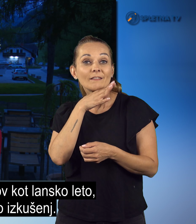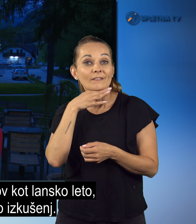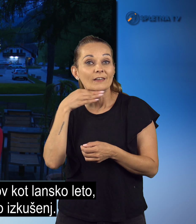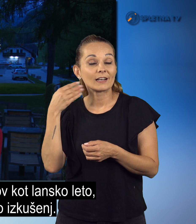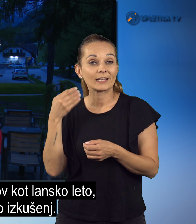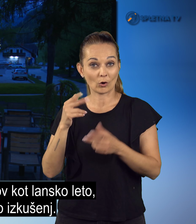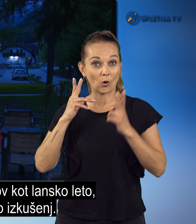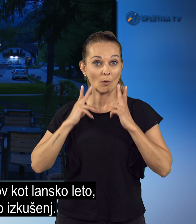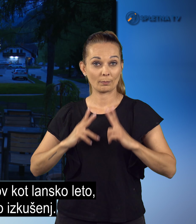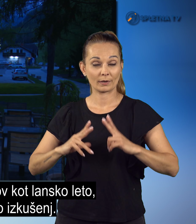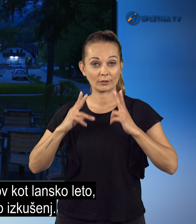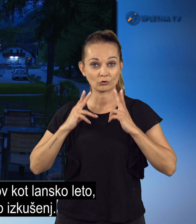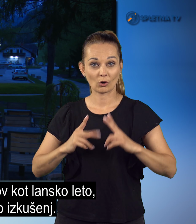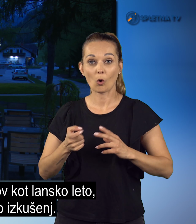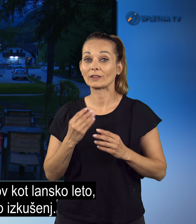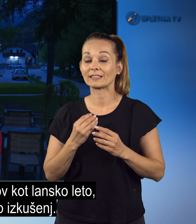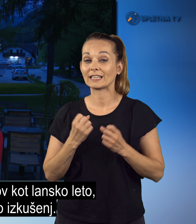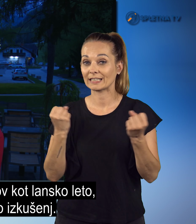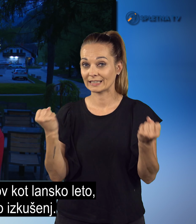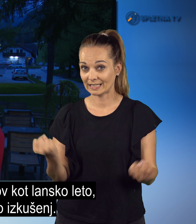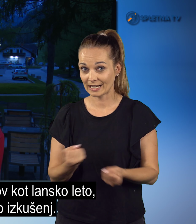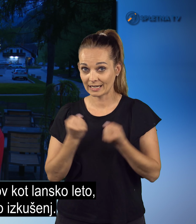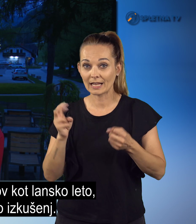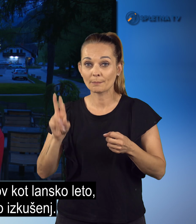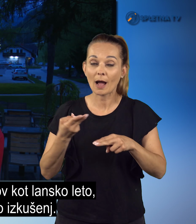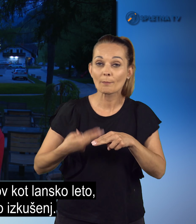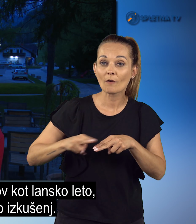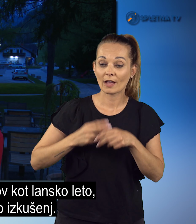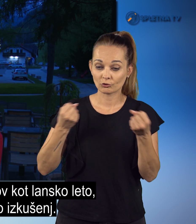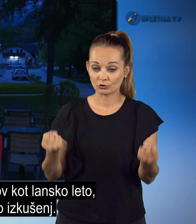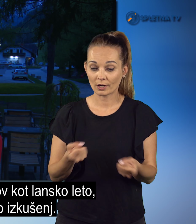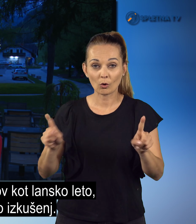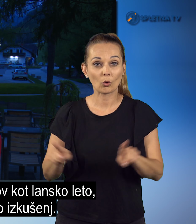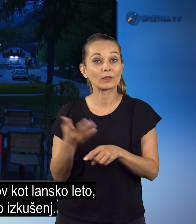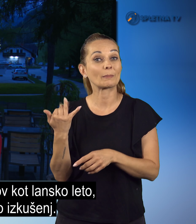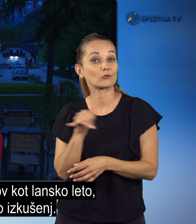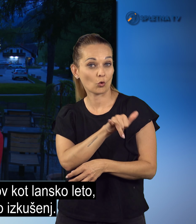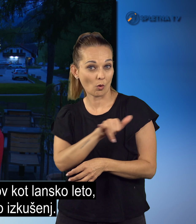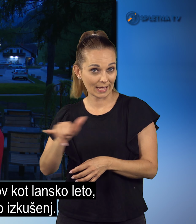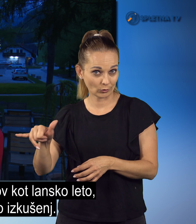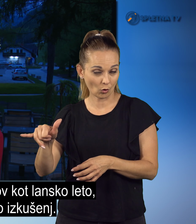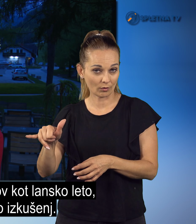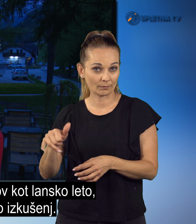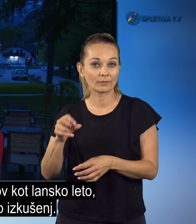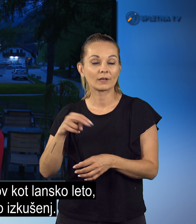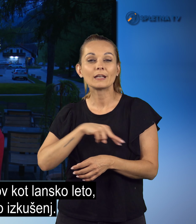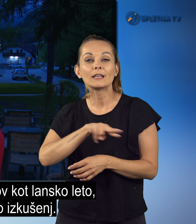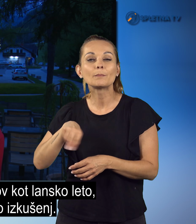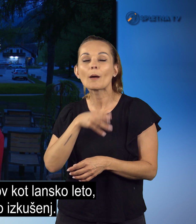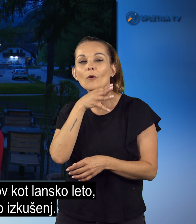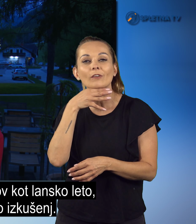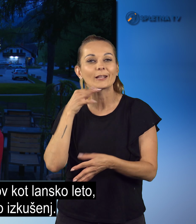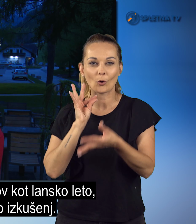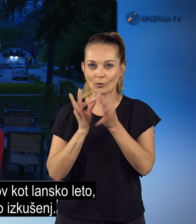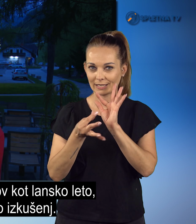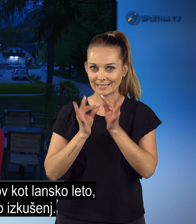Veliko imamo pričakuje treningov pa to, imamo več kot treningov, kot pa lani. Imamo veliko